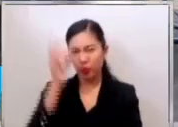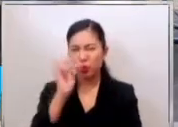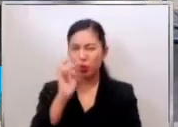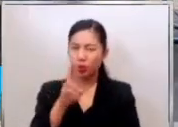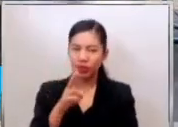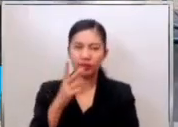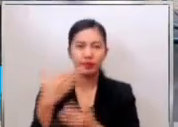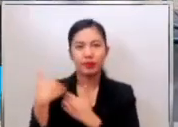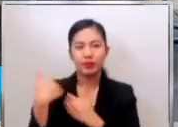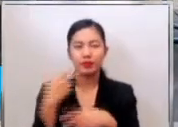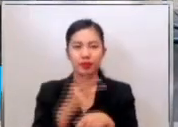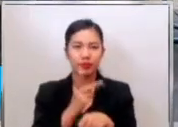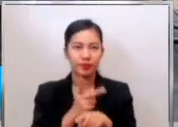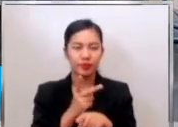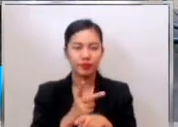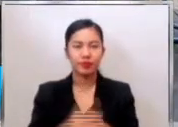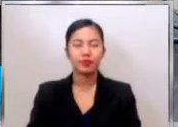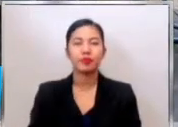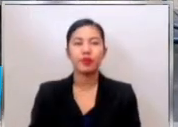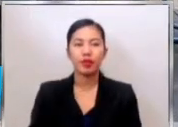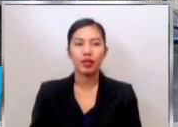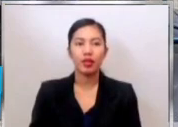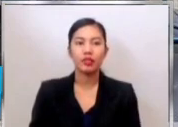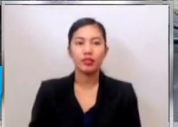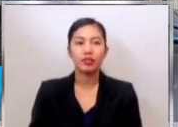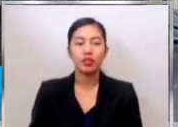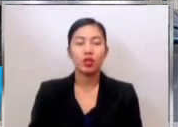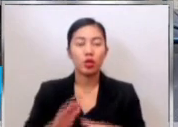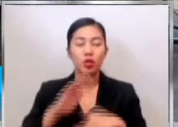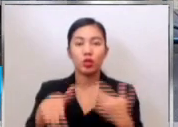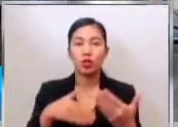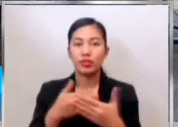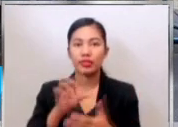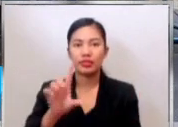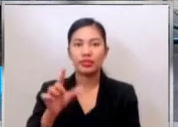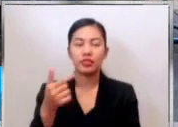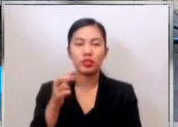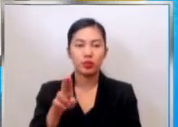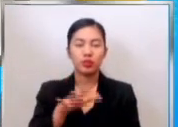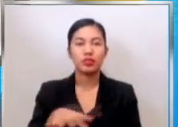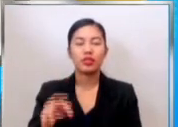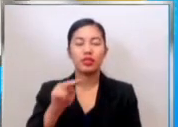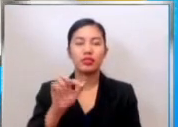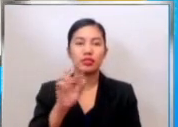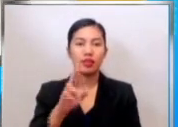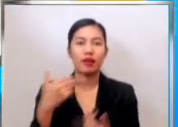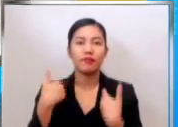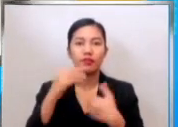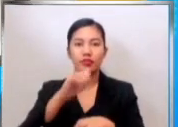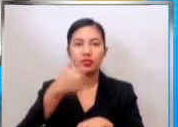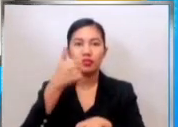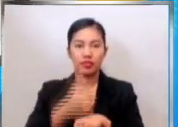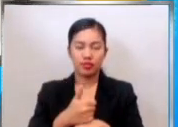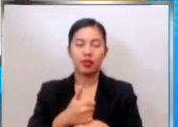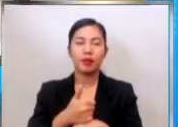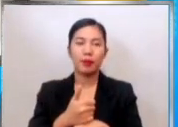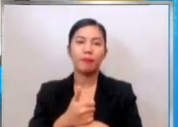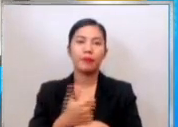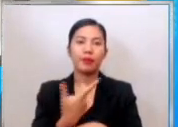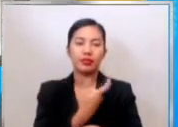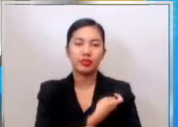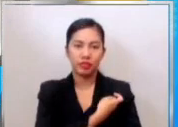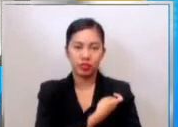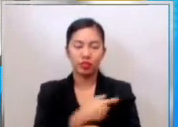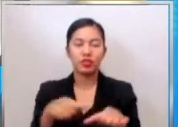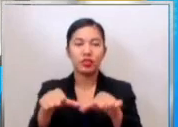A3 vaccination kung saan bawat LGU sa Metro Manila may designated vaccination site para sa mga bata. Susunod ang iba